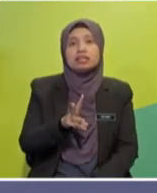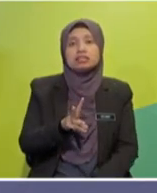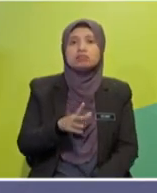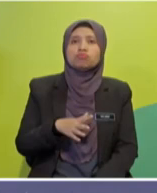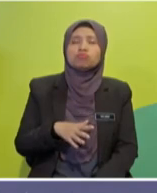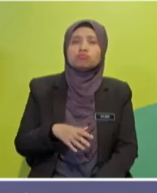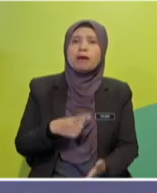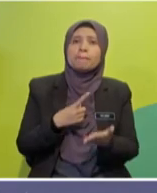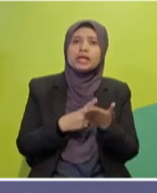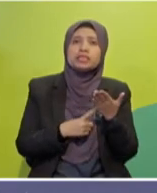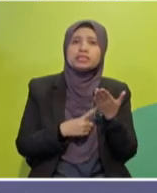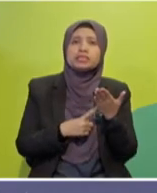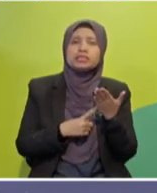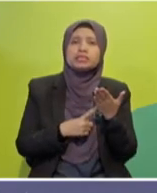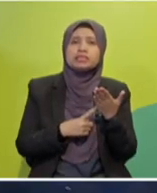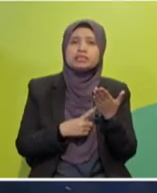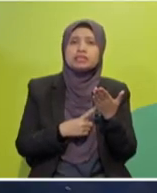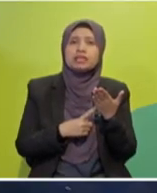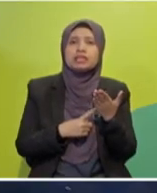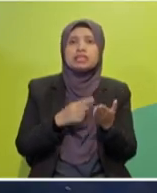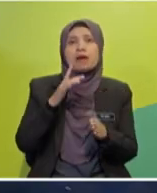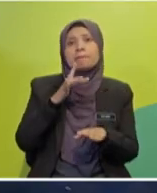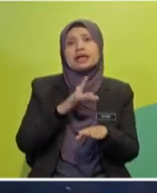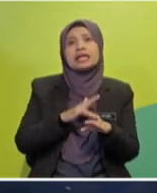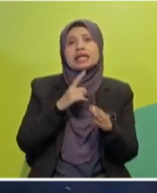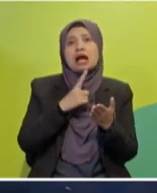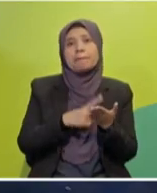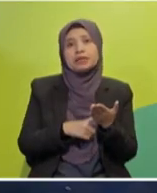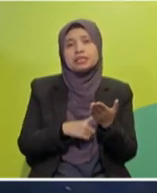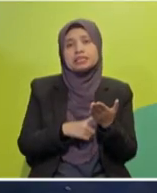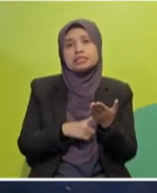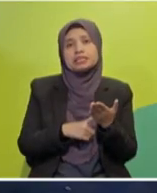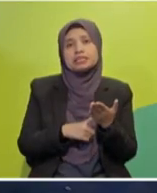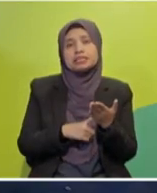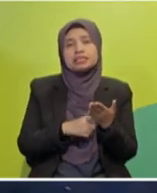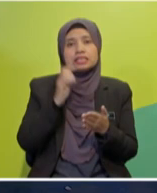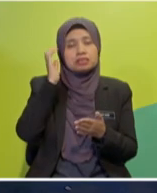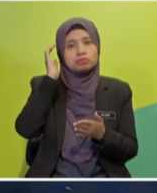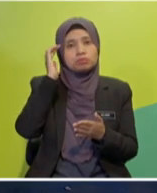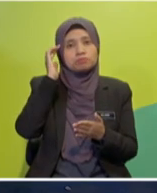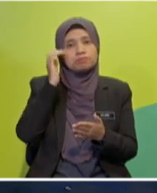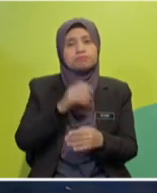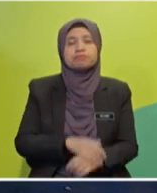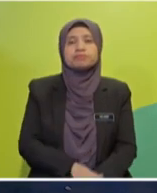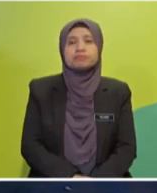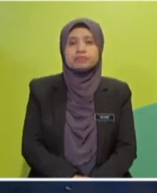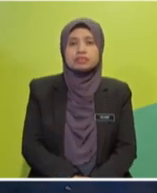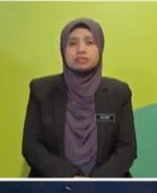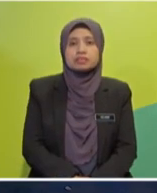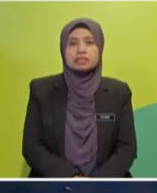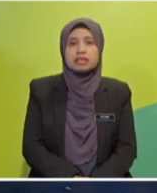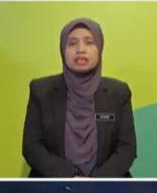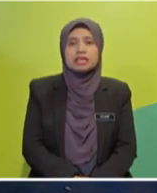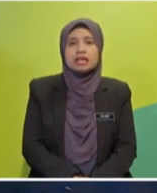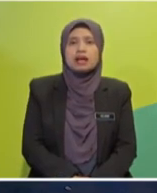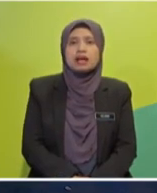bukan sampan cikgu ya? Bukan. Ini bukan apa kapal itu? Layar, ini bukan kapal selam ni. Bukan juga. Apa? Ini